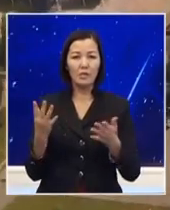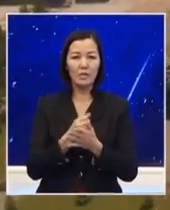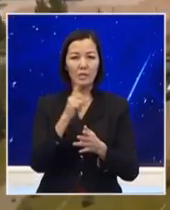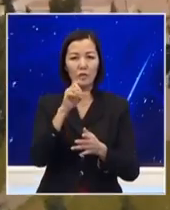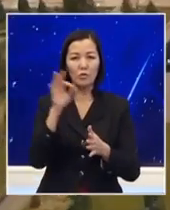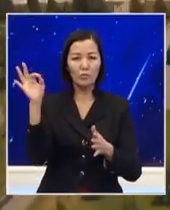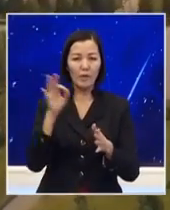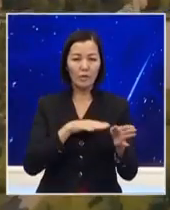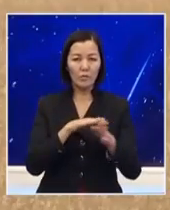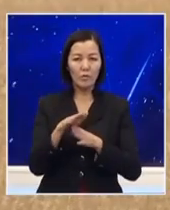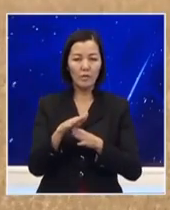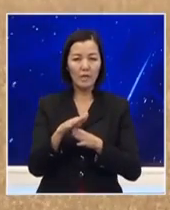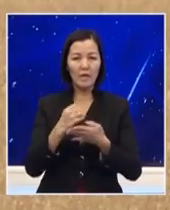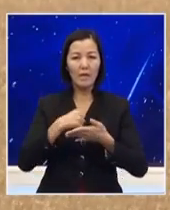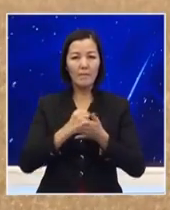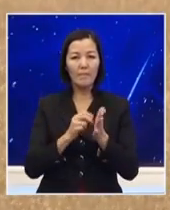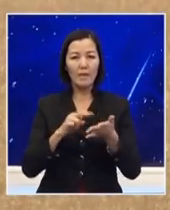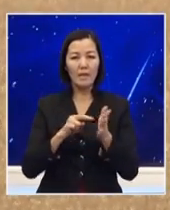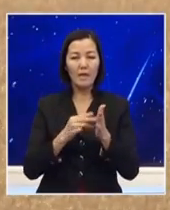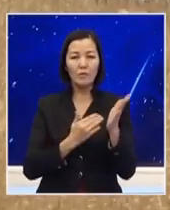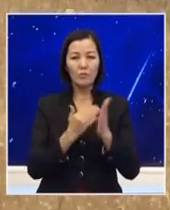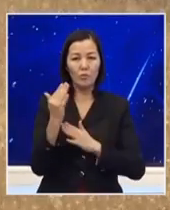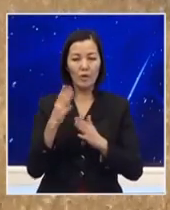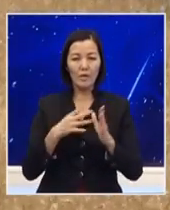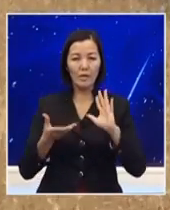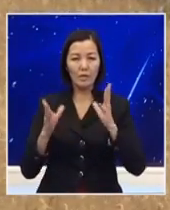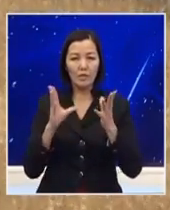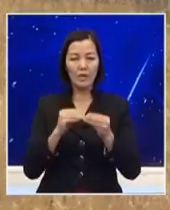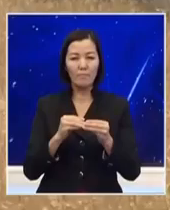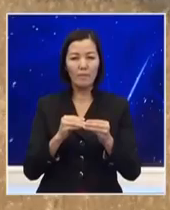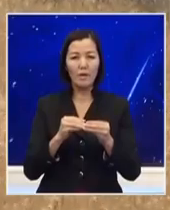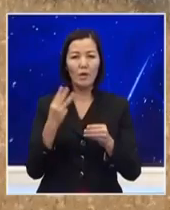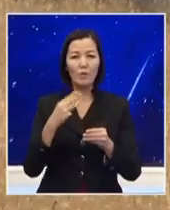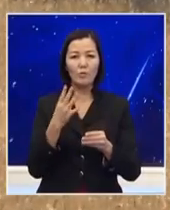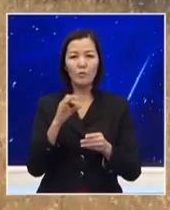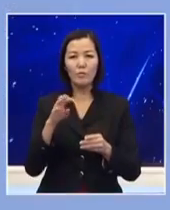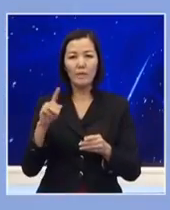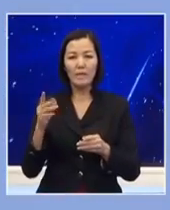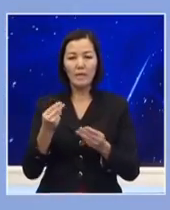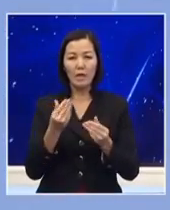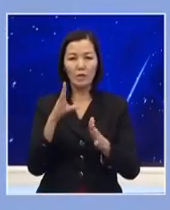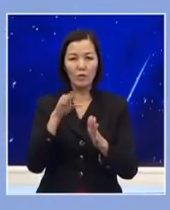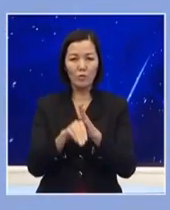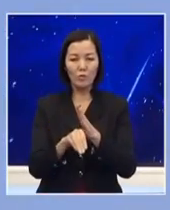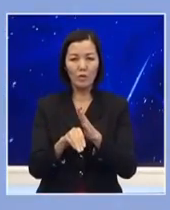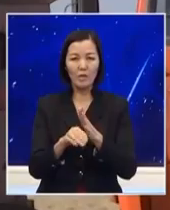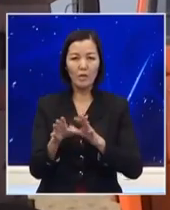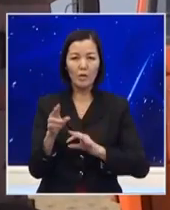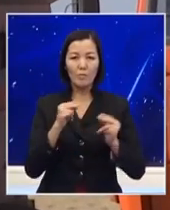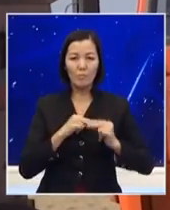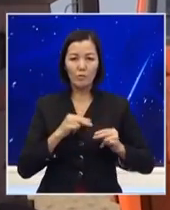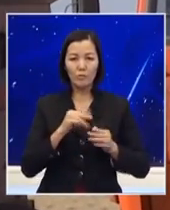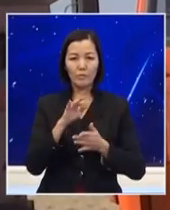100% орындалған. Тіпті белгіленген межеден асып жығылады. Жалпы 10 айда ауданға 34 миллиардтан аса инвестиция тартылған. Бұл жұмыс әлі